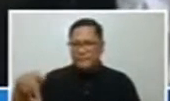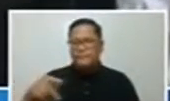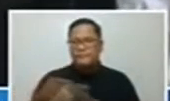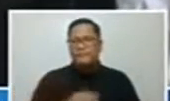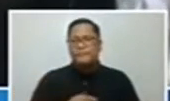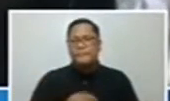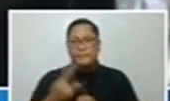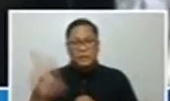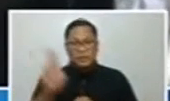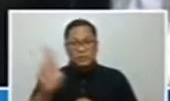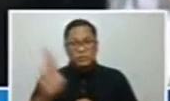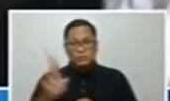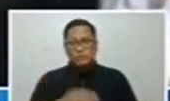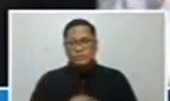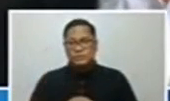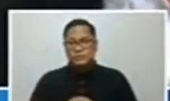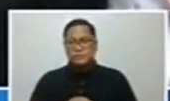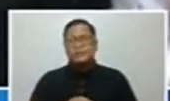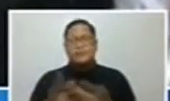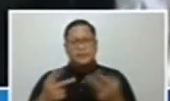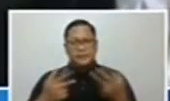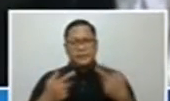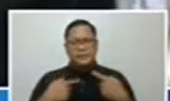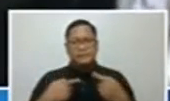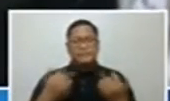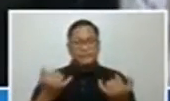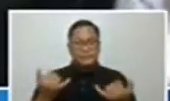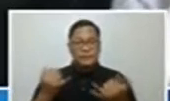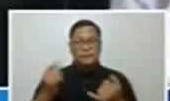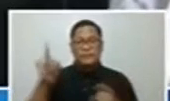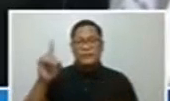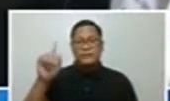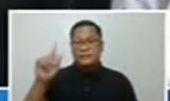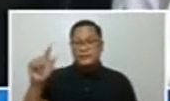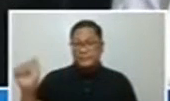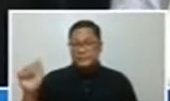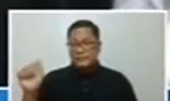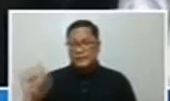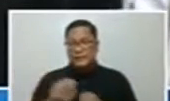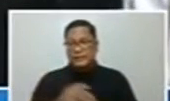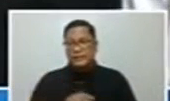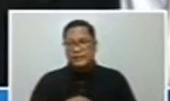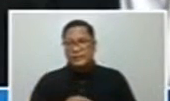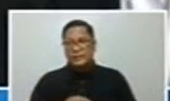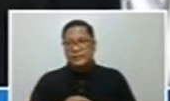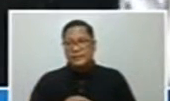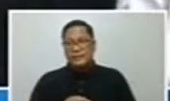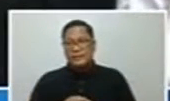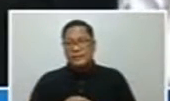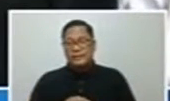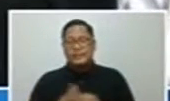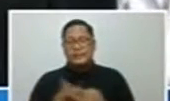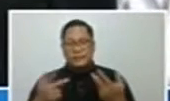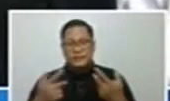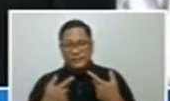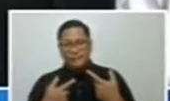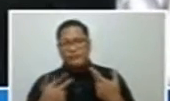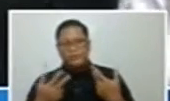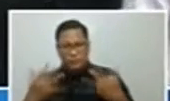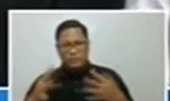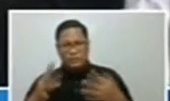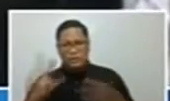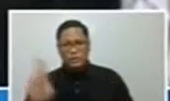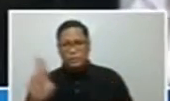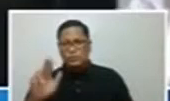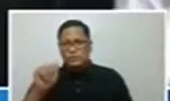Pilipinas sa mga susunod na araw. Ang tanong ko po, sir, paano po yung usual na nagkakaroon tayo ng mga